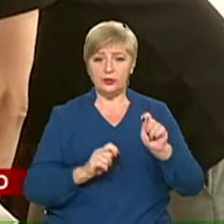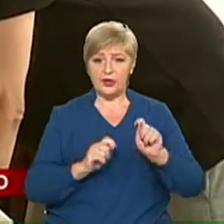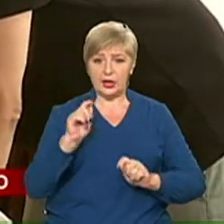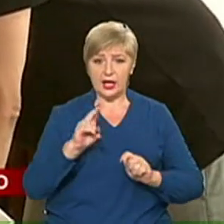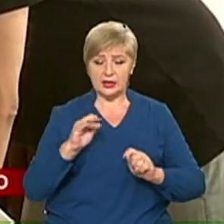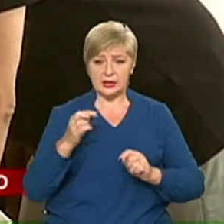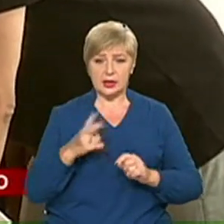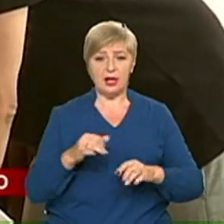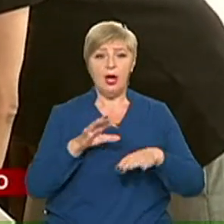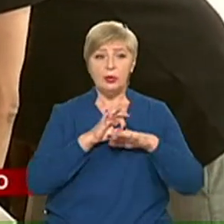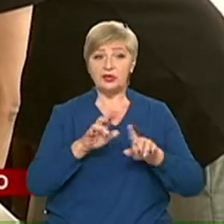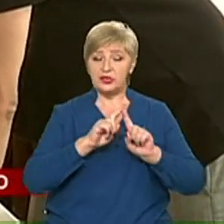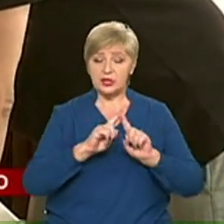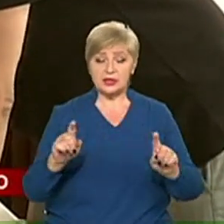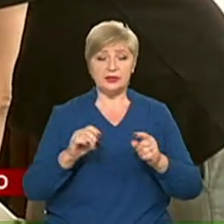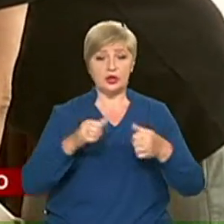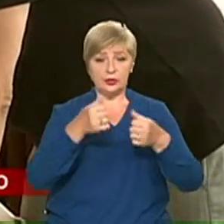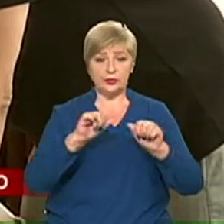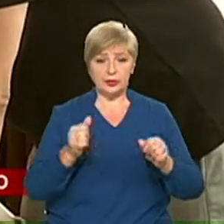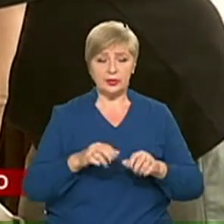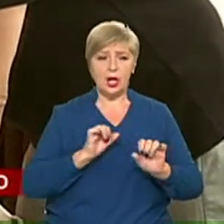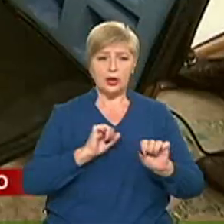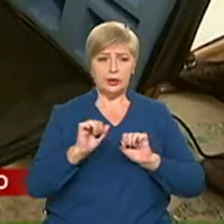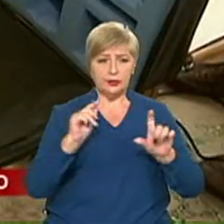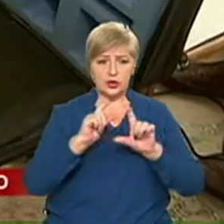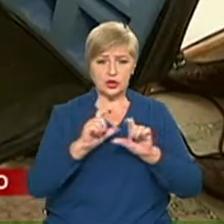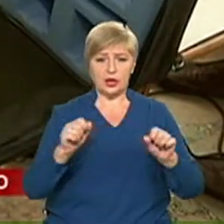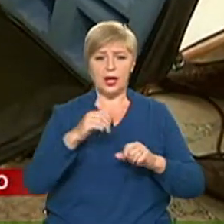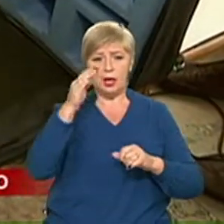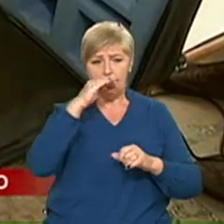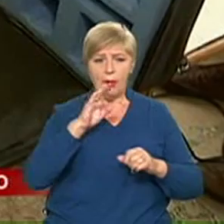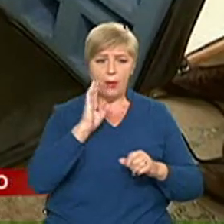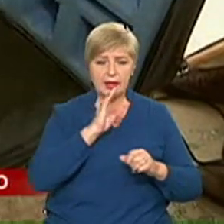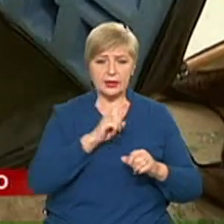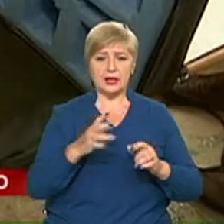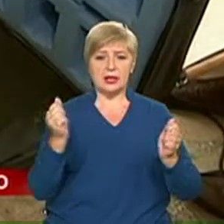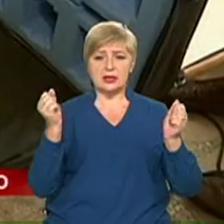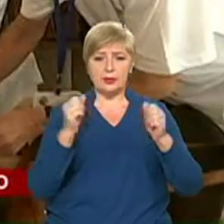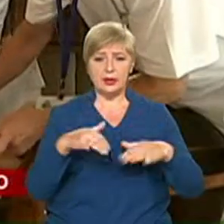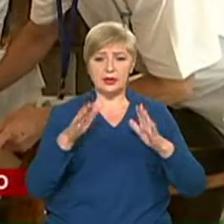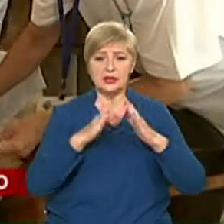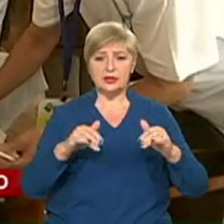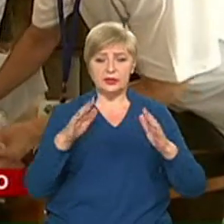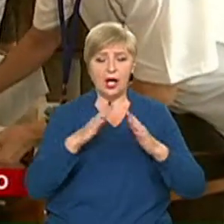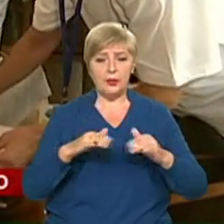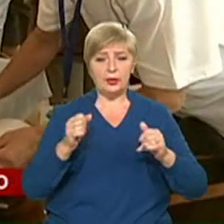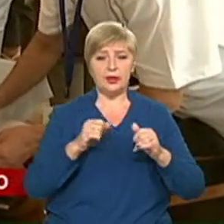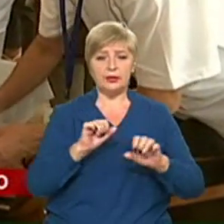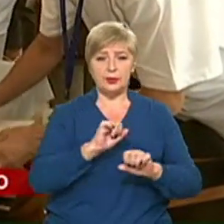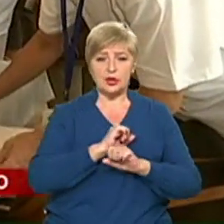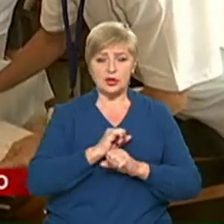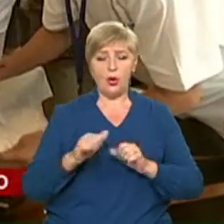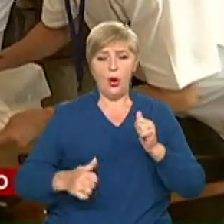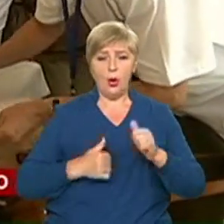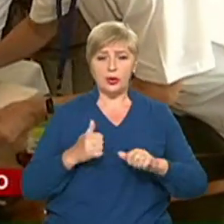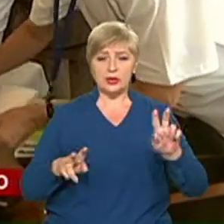незвичному форматі. Керівники шкіл, психологи, представники батьківських рад зібралися в таборі відпочинку «Гордість Дніпра».